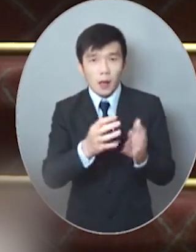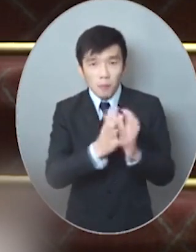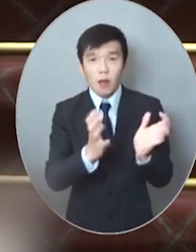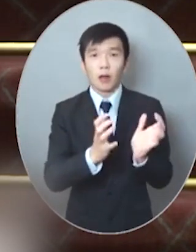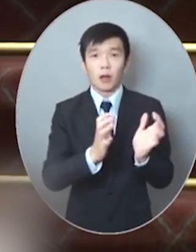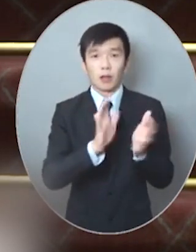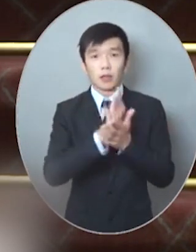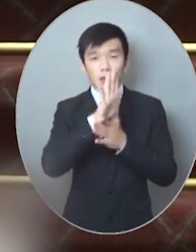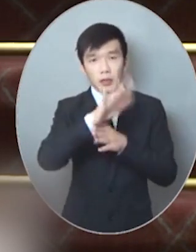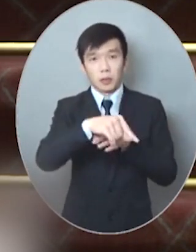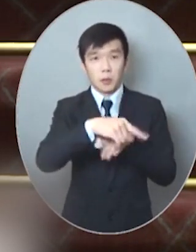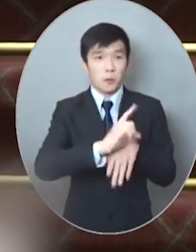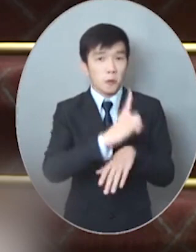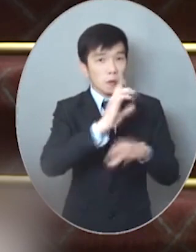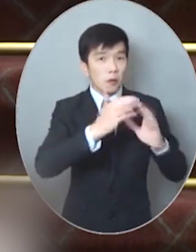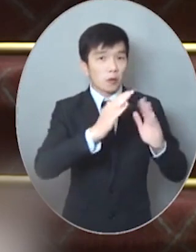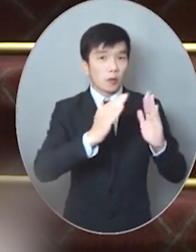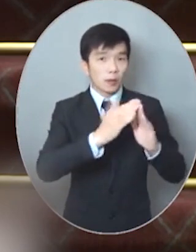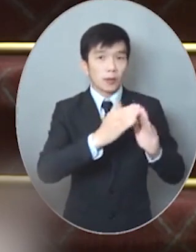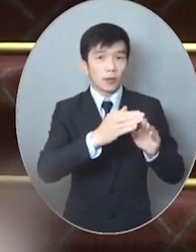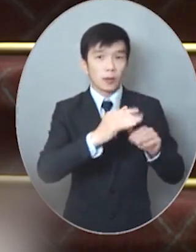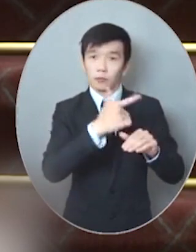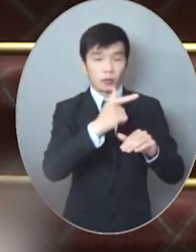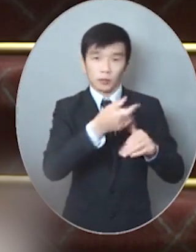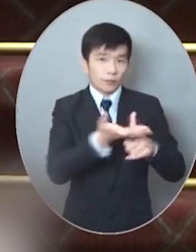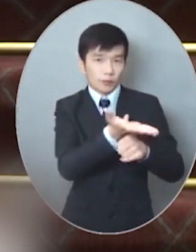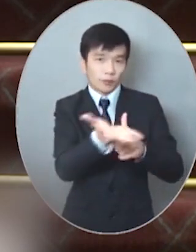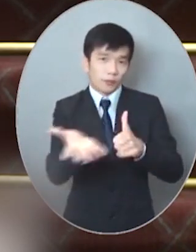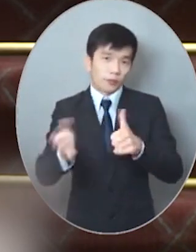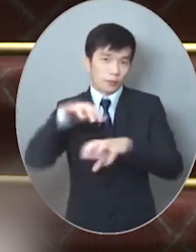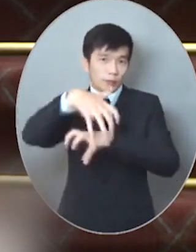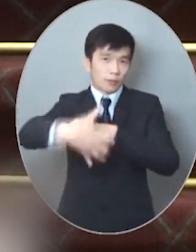而会是全球疫情的恶化。也